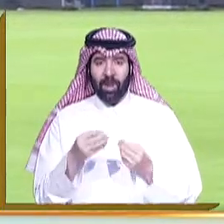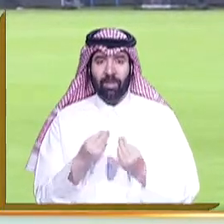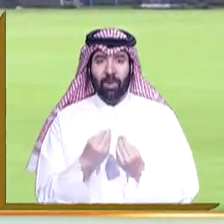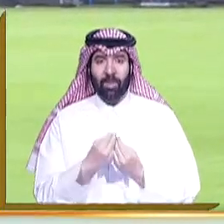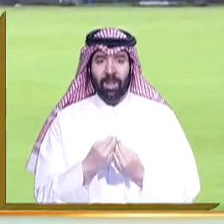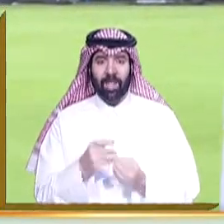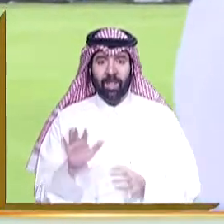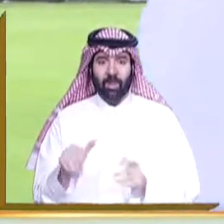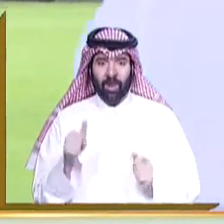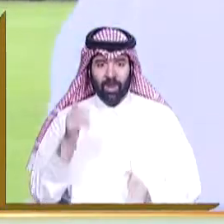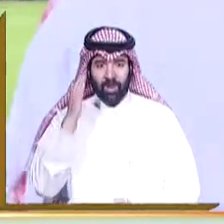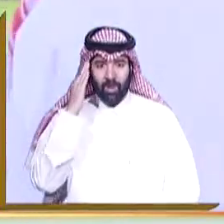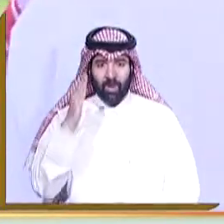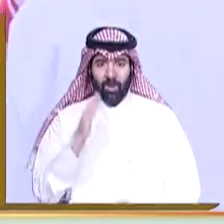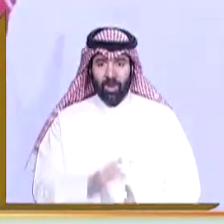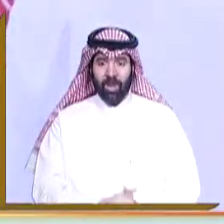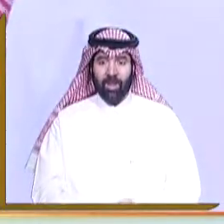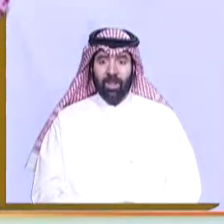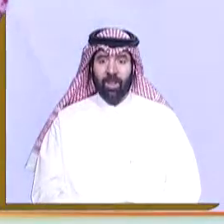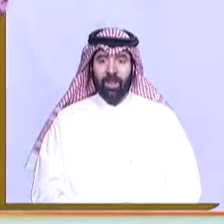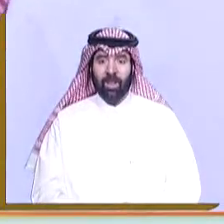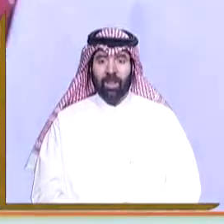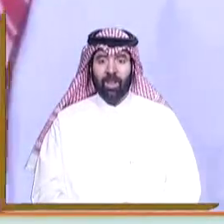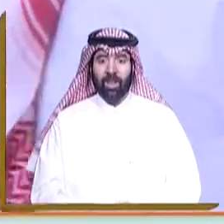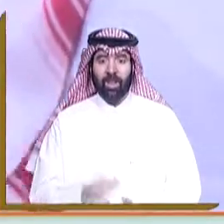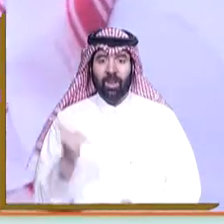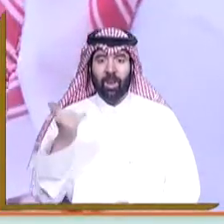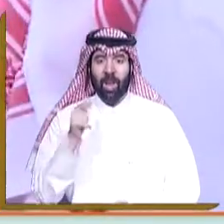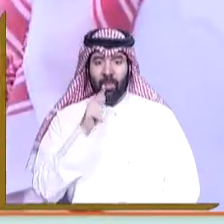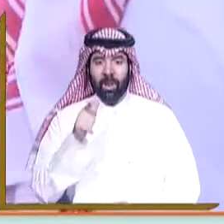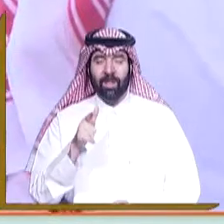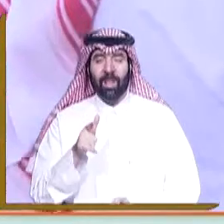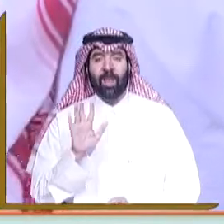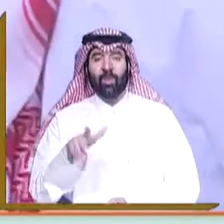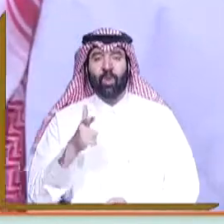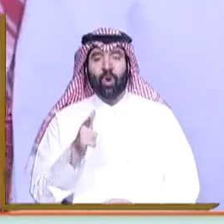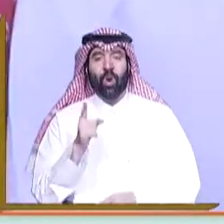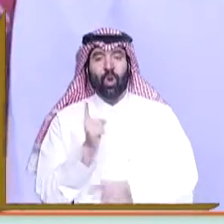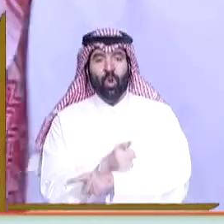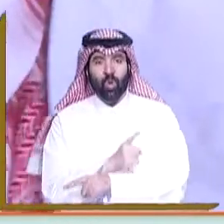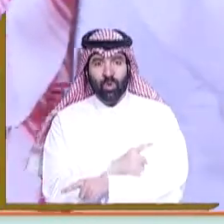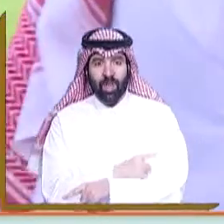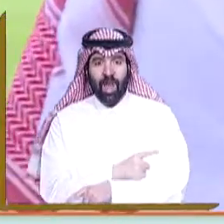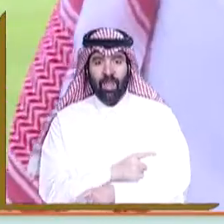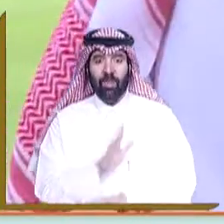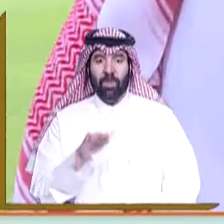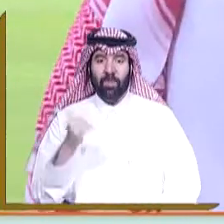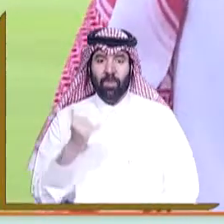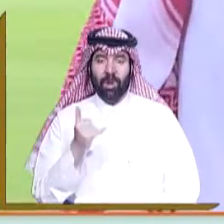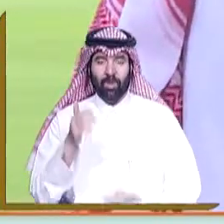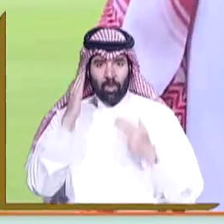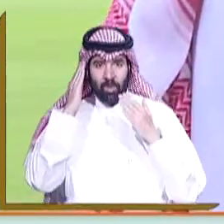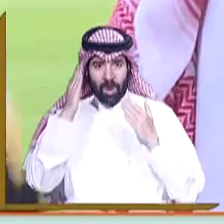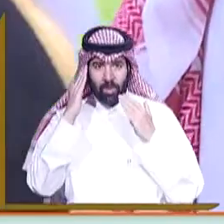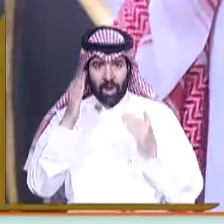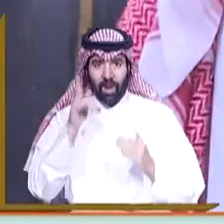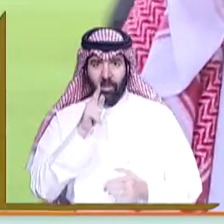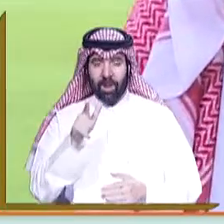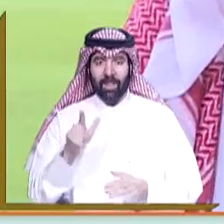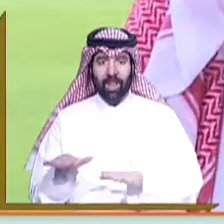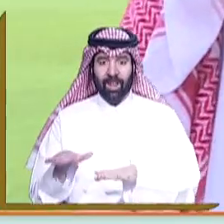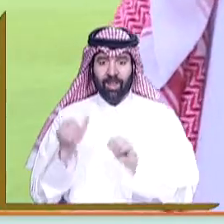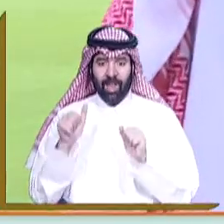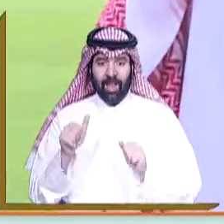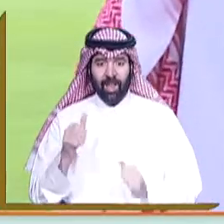الدفعة. أولا دكتور عبد العزيز العمرو، وأنت أستاذ لهذه الدفعة، أبارك لك نجاح